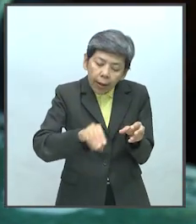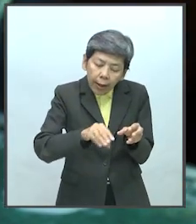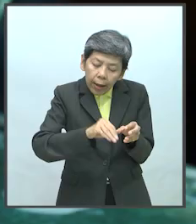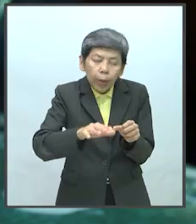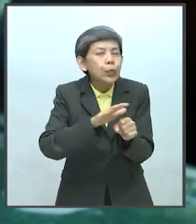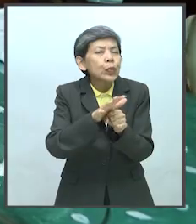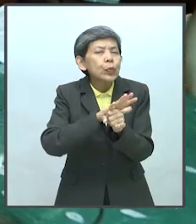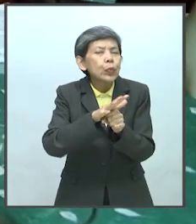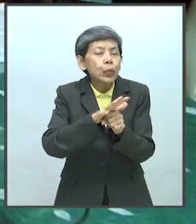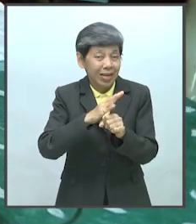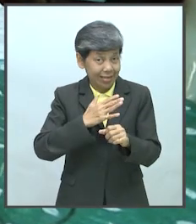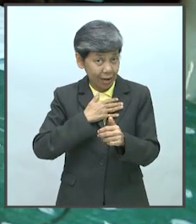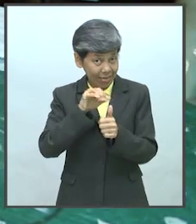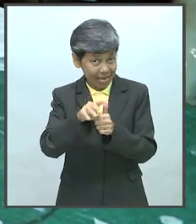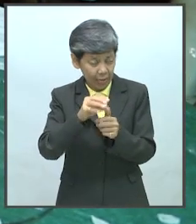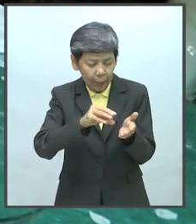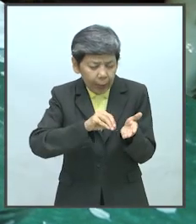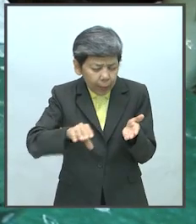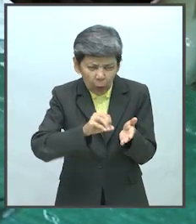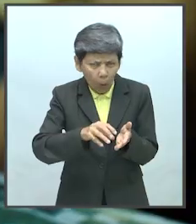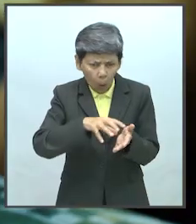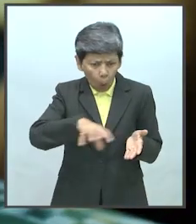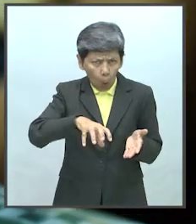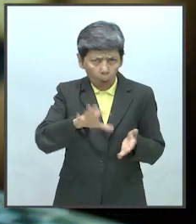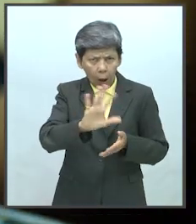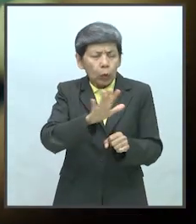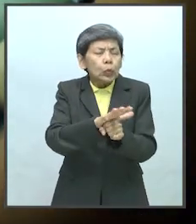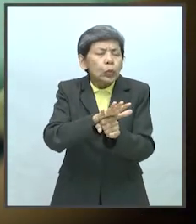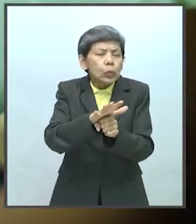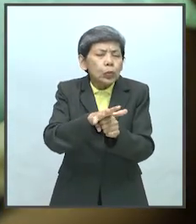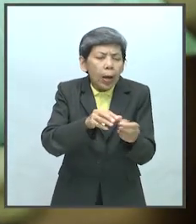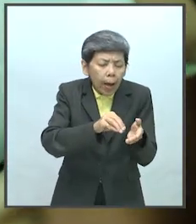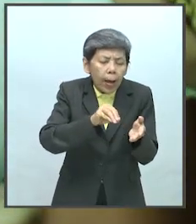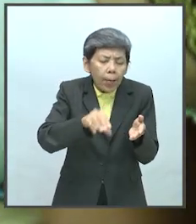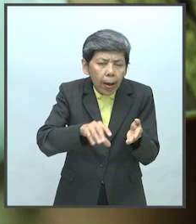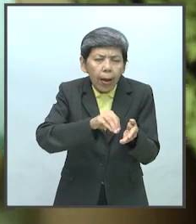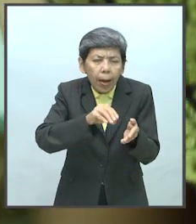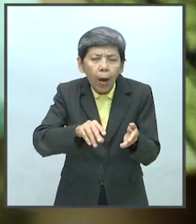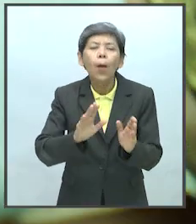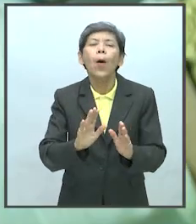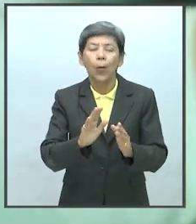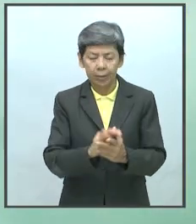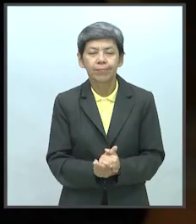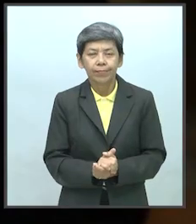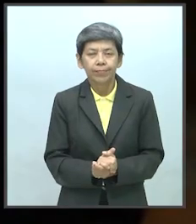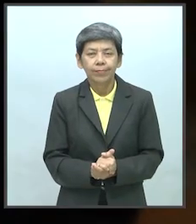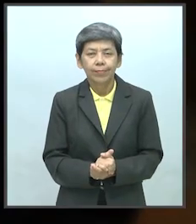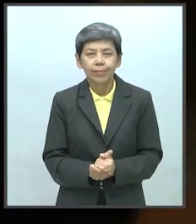แนะนำก็คือว่าใส่ให้อย่าเยอะมากเกินไปนี่เราก็เลือกเฉพาะในส่วนของตัวเนื้อนะครับแล้วก็ทาน